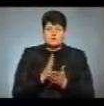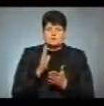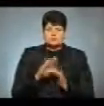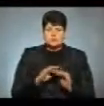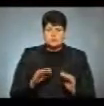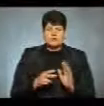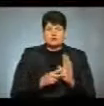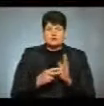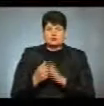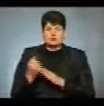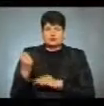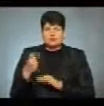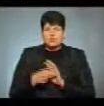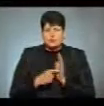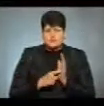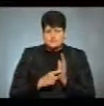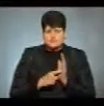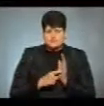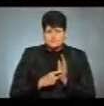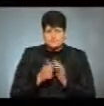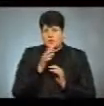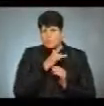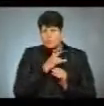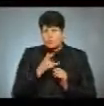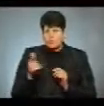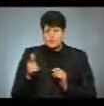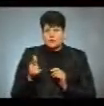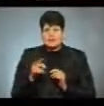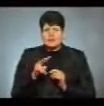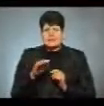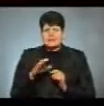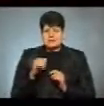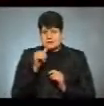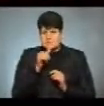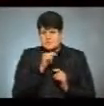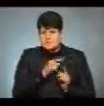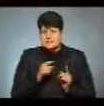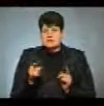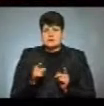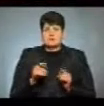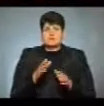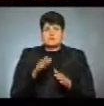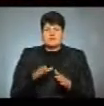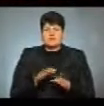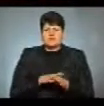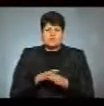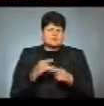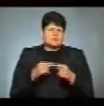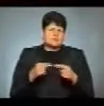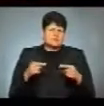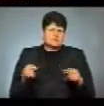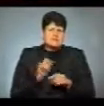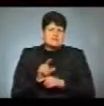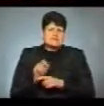від 7 по 11 класу. Протягом, починаючи з листопада місяця, на платформі «Відкривай Україну» ми виконували безліч